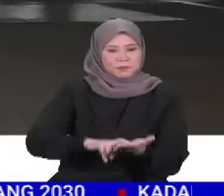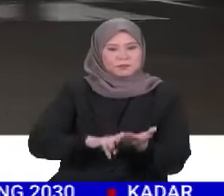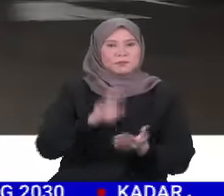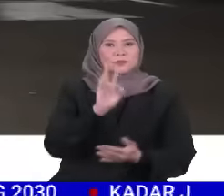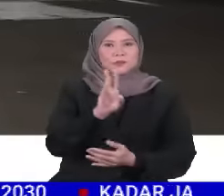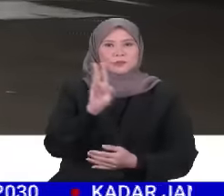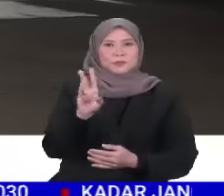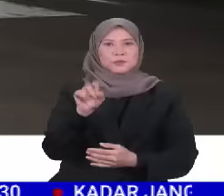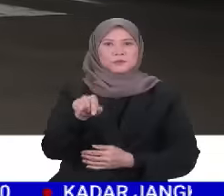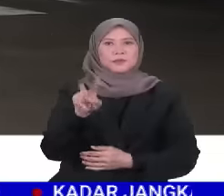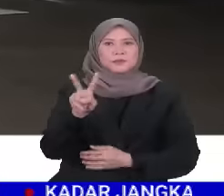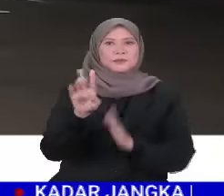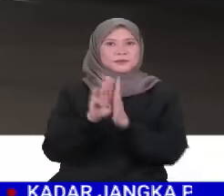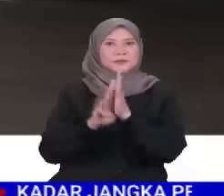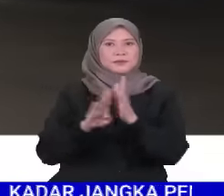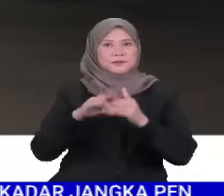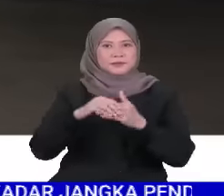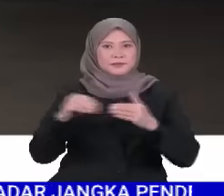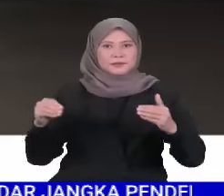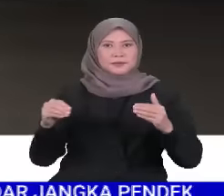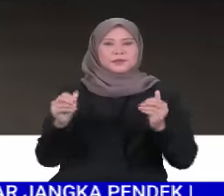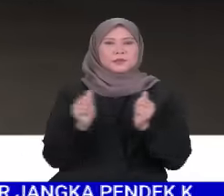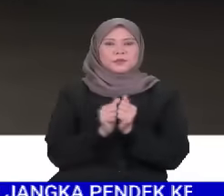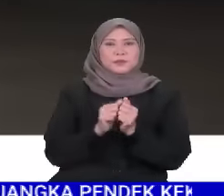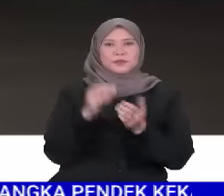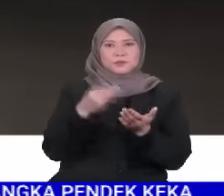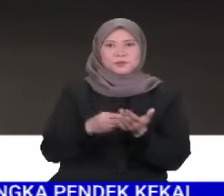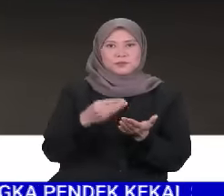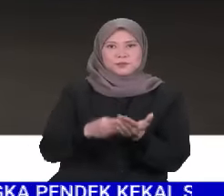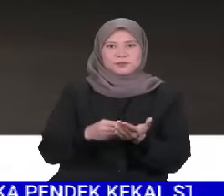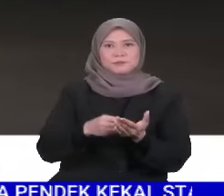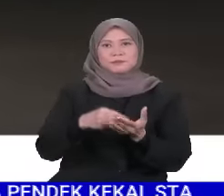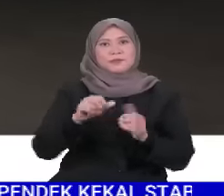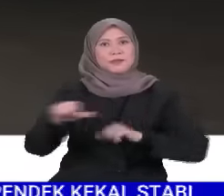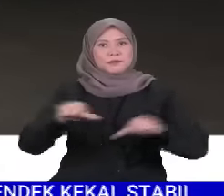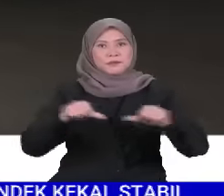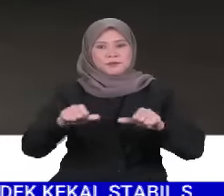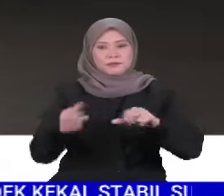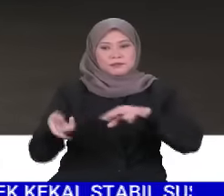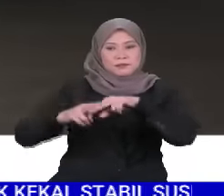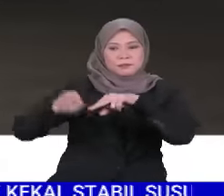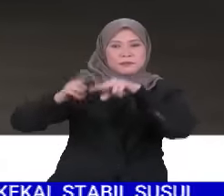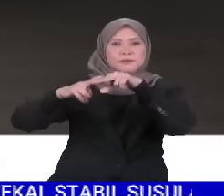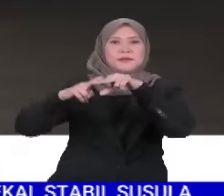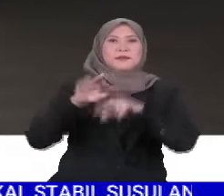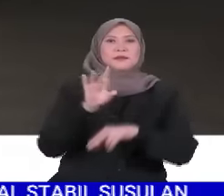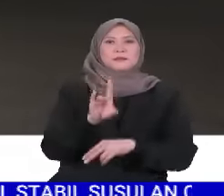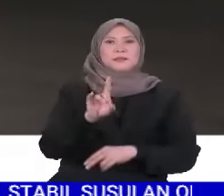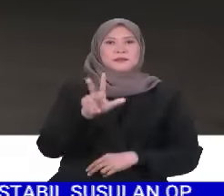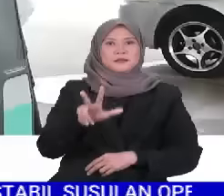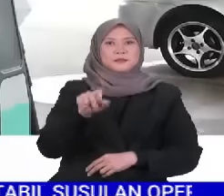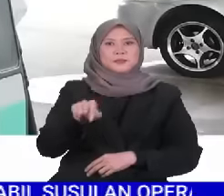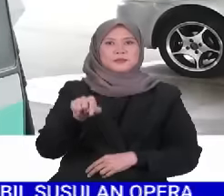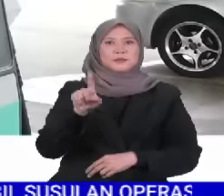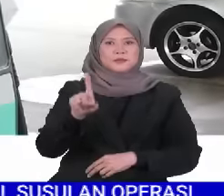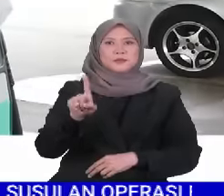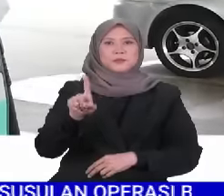77 dengan aliran tunai daripada activity operasi meningkat kepada 83